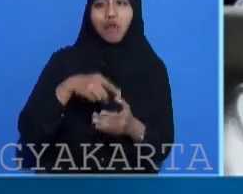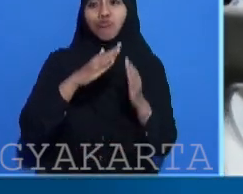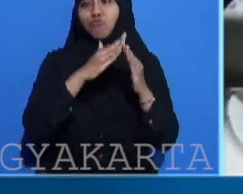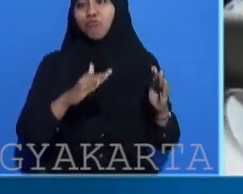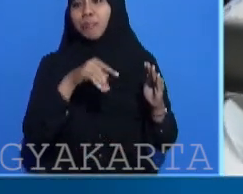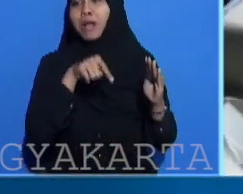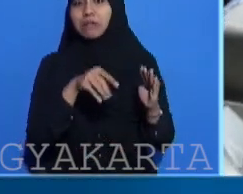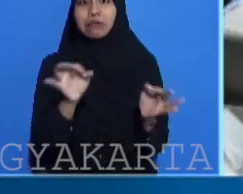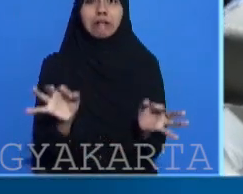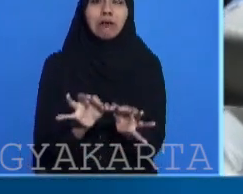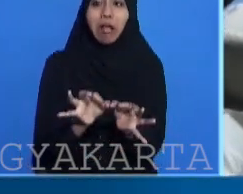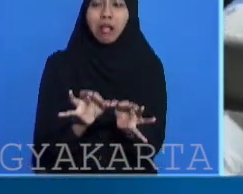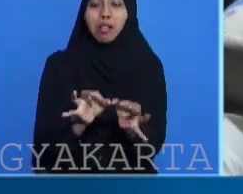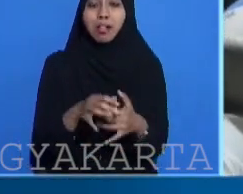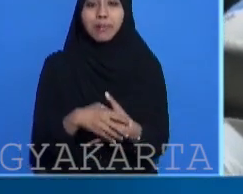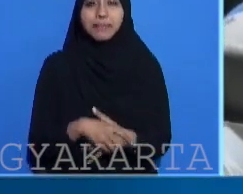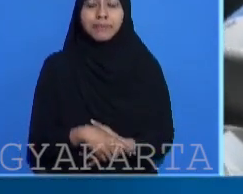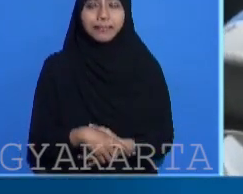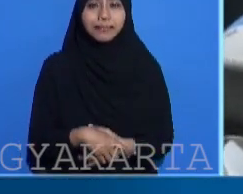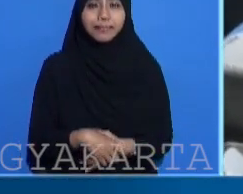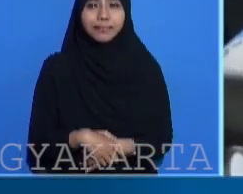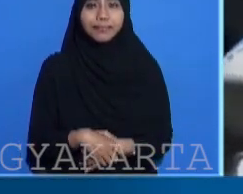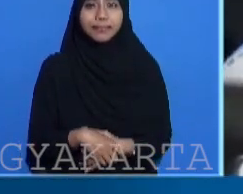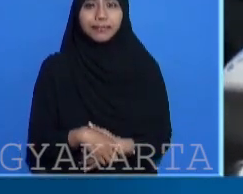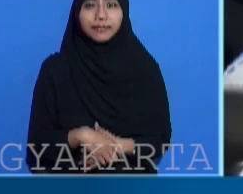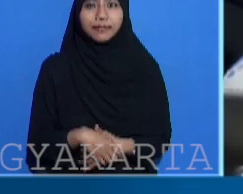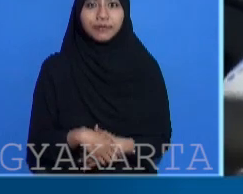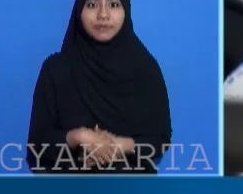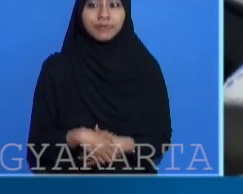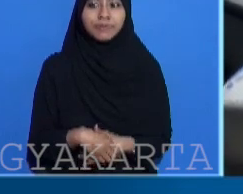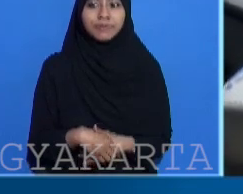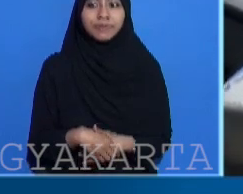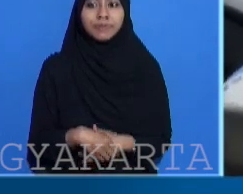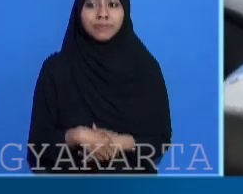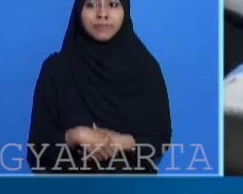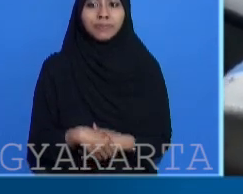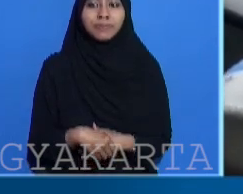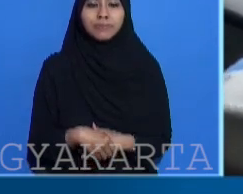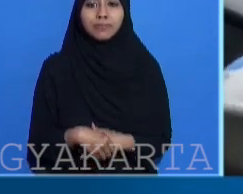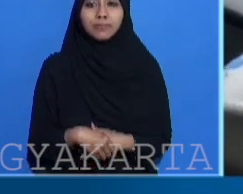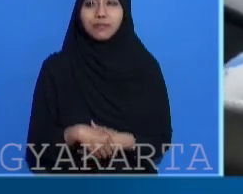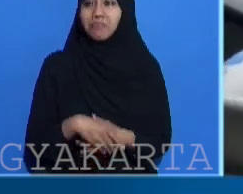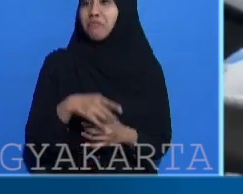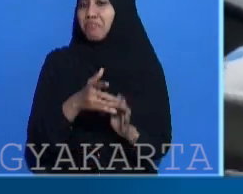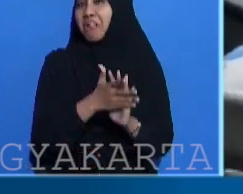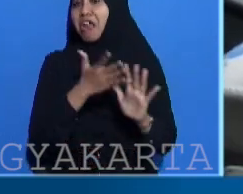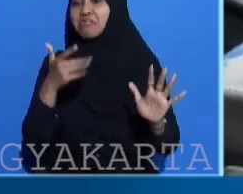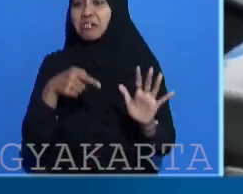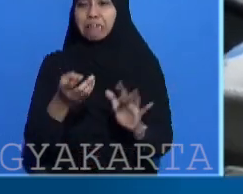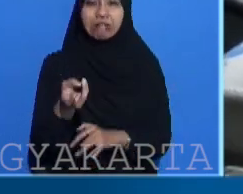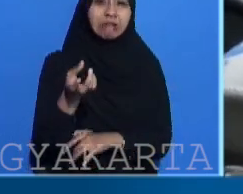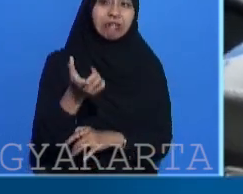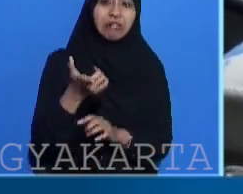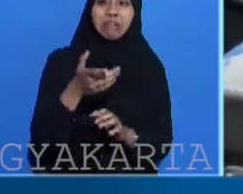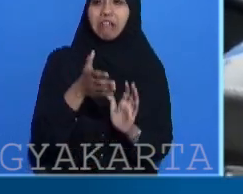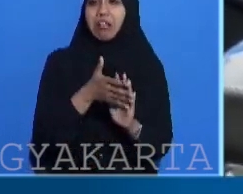satu yang kedua yang yang kedua ini Mas antrinya nggak banyak terus saya kan memang